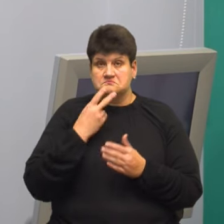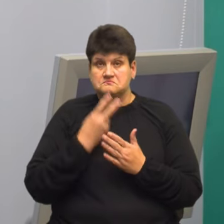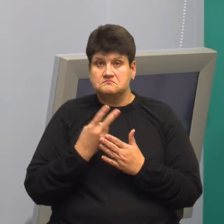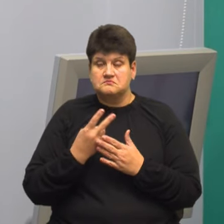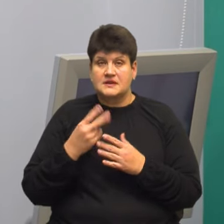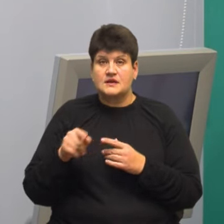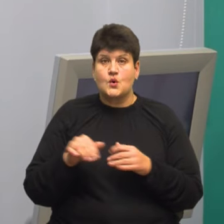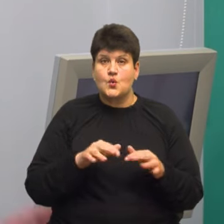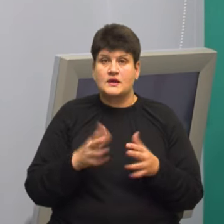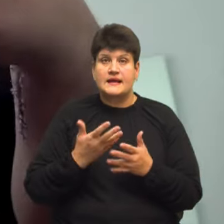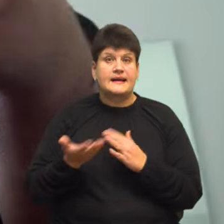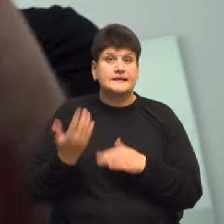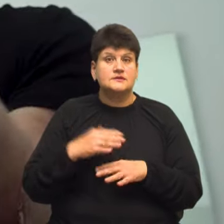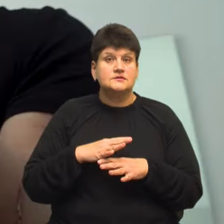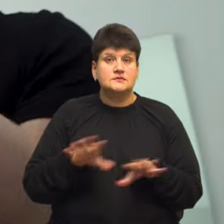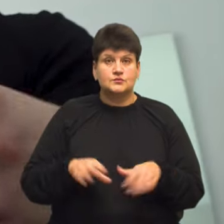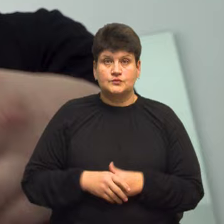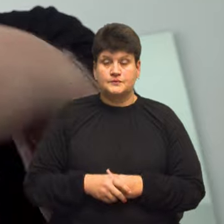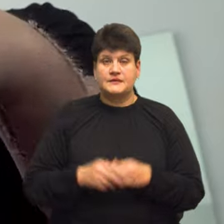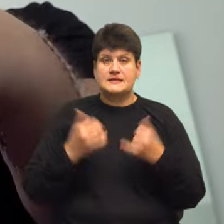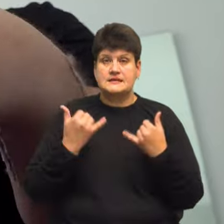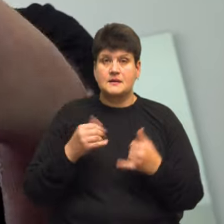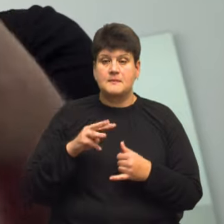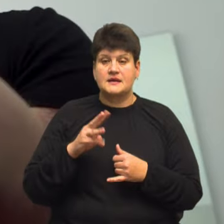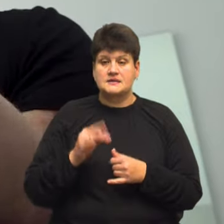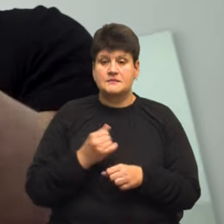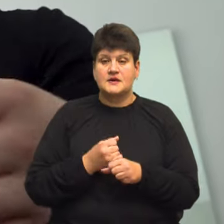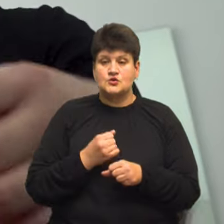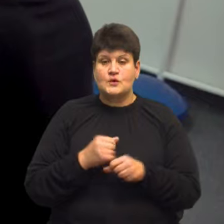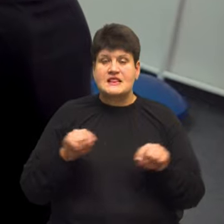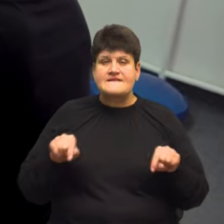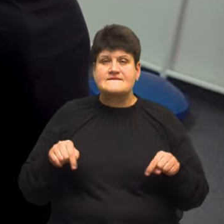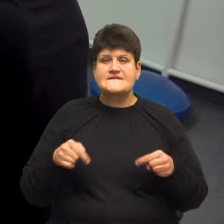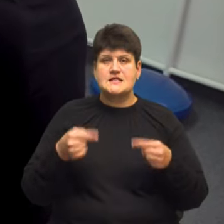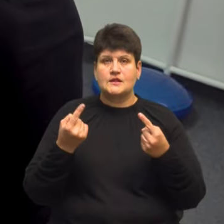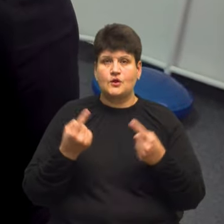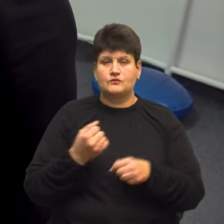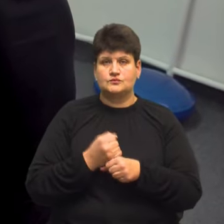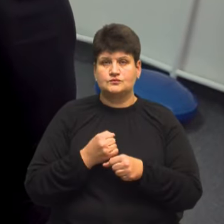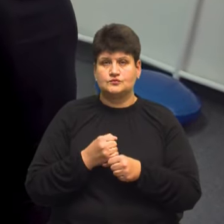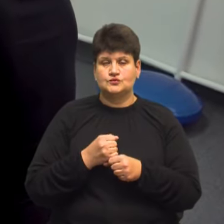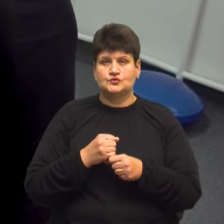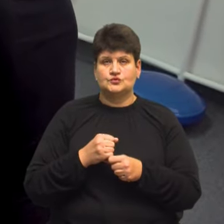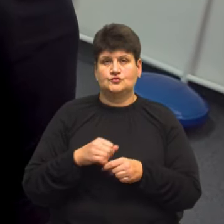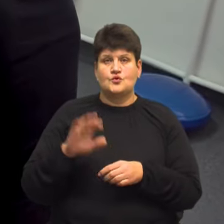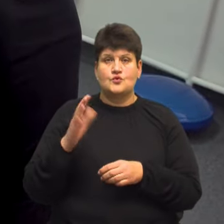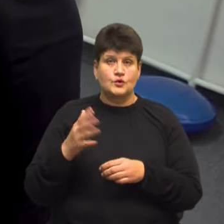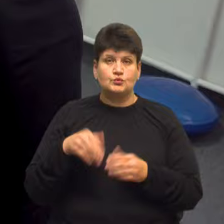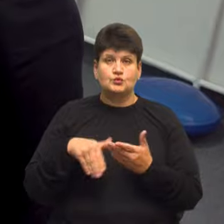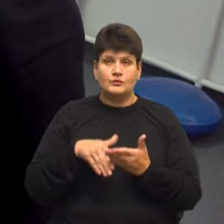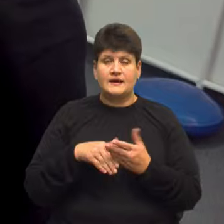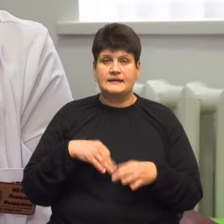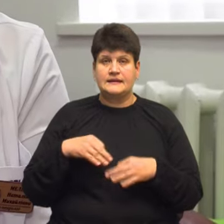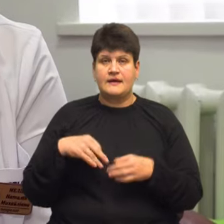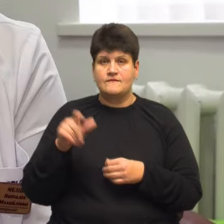рухи, які в нього раніше не були. Зараз Максим Жоров працює над відновленням функцій кисті. Йому допомагає неврологиня Наталія